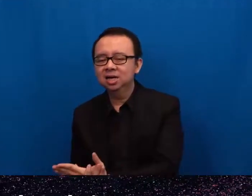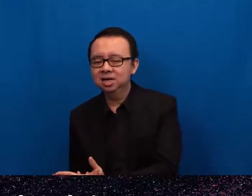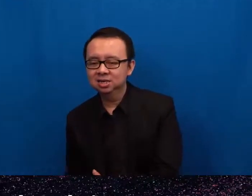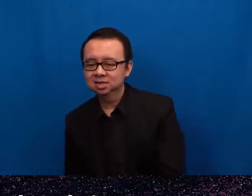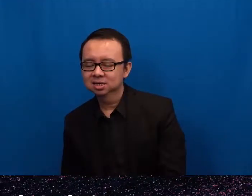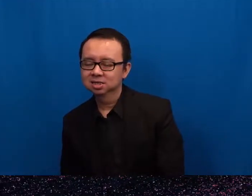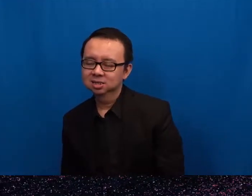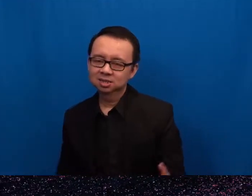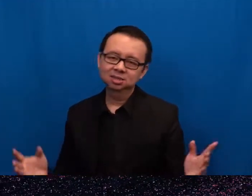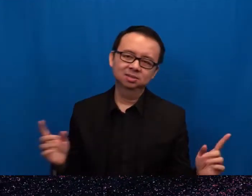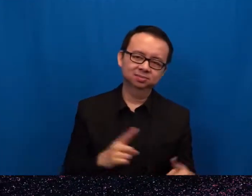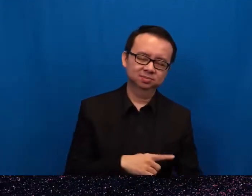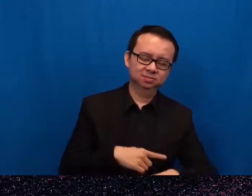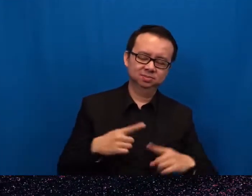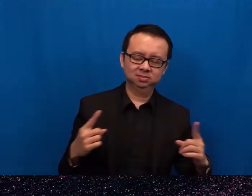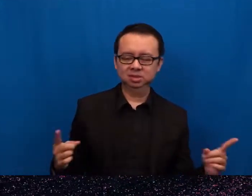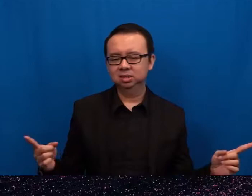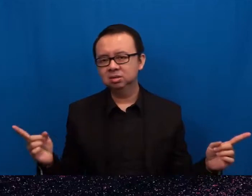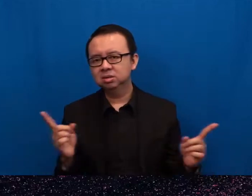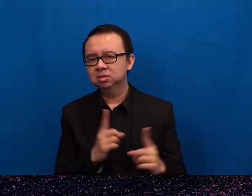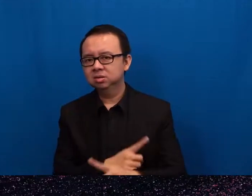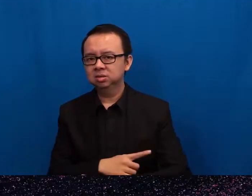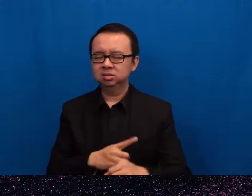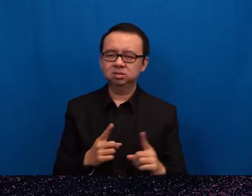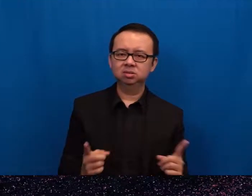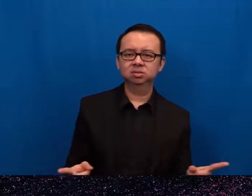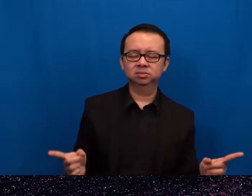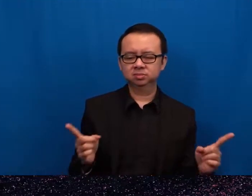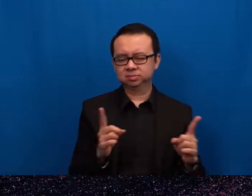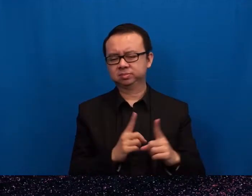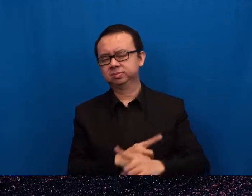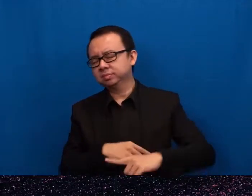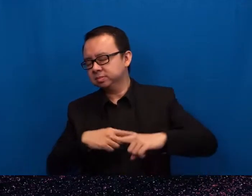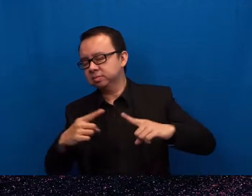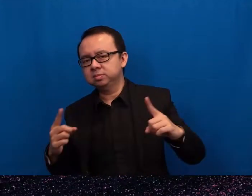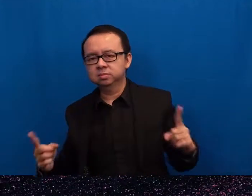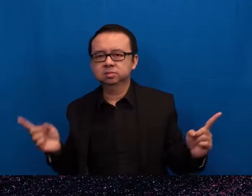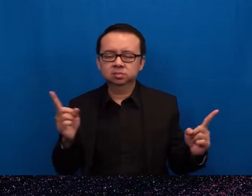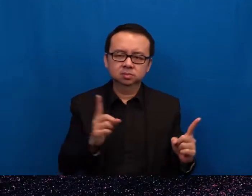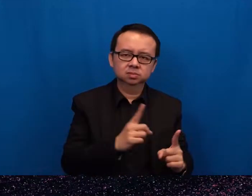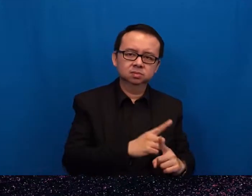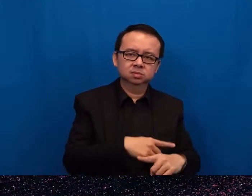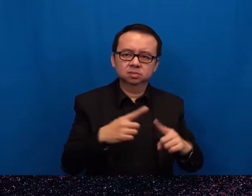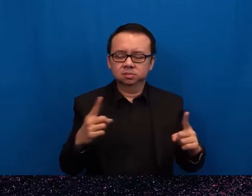kesaksian. Oramaya sana ya ya ya sande ya ya so